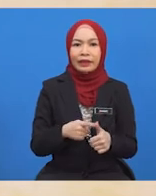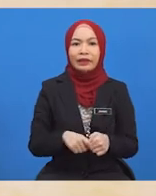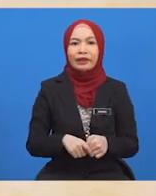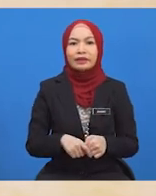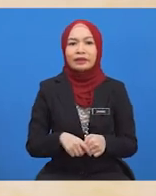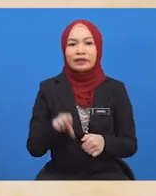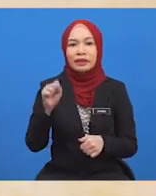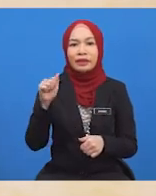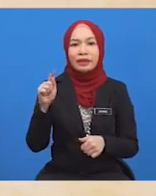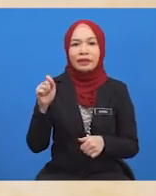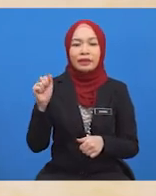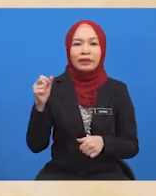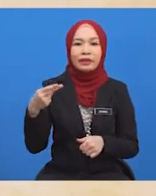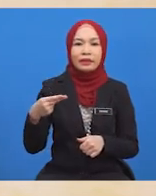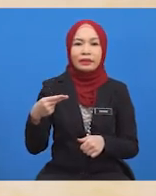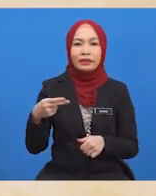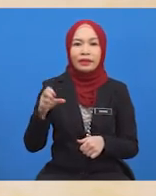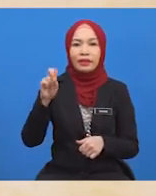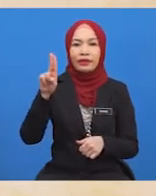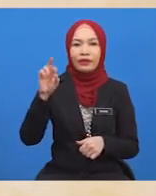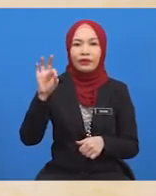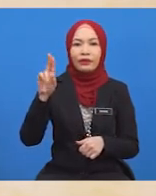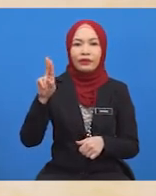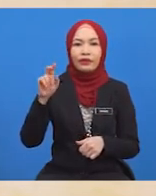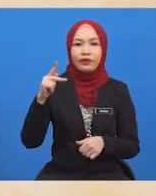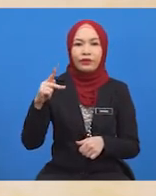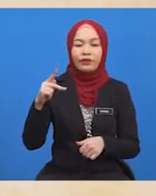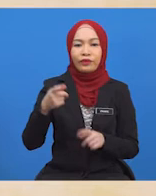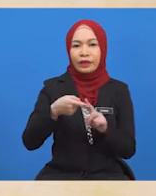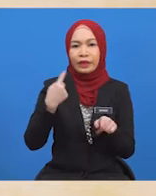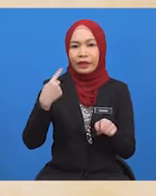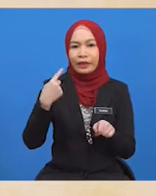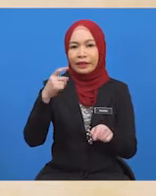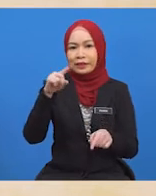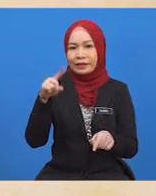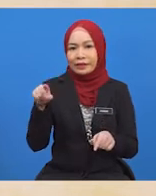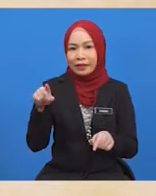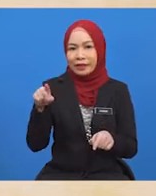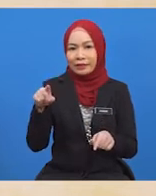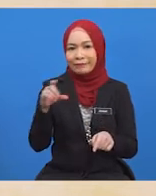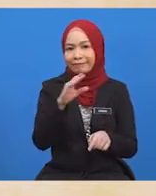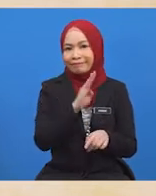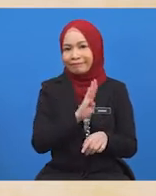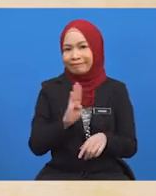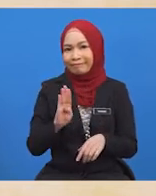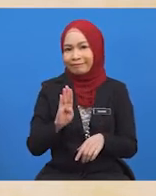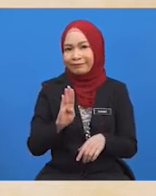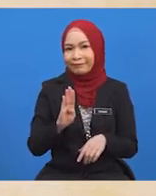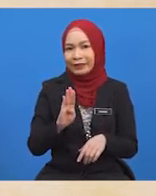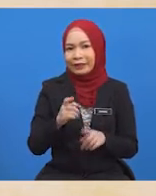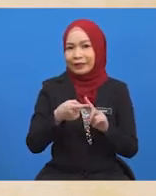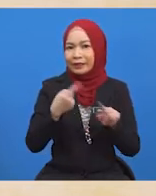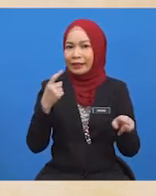Z. B, satah mencancang sebagaimana dilihat dari arah X. Dan C,